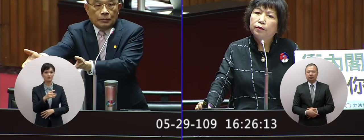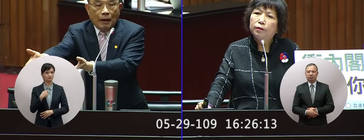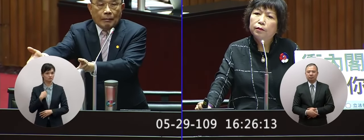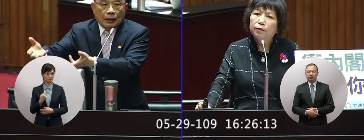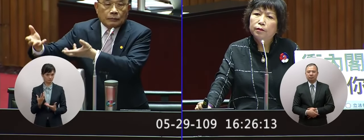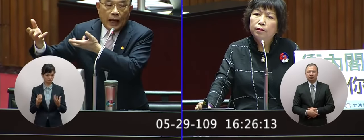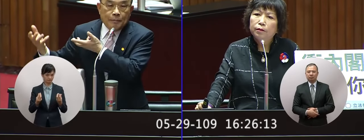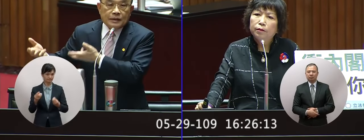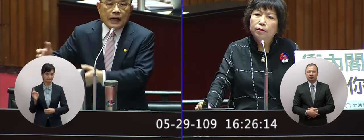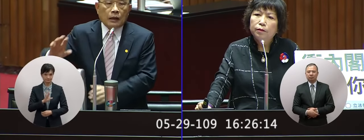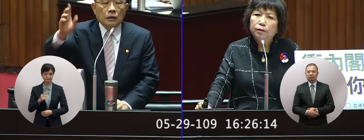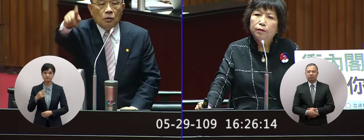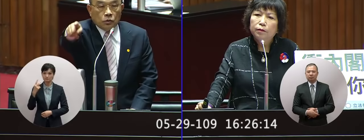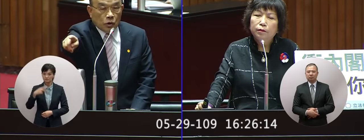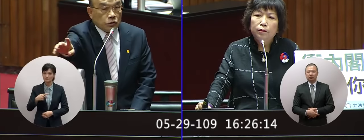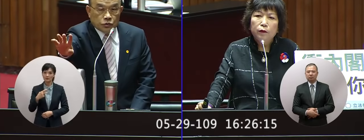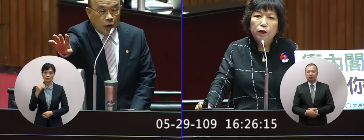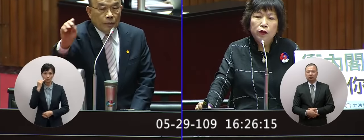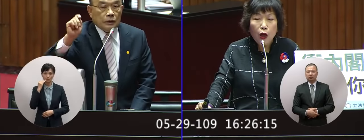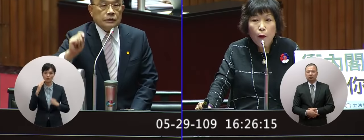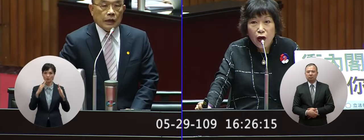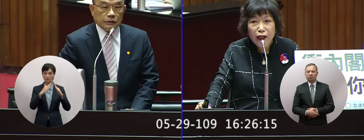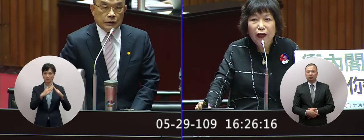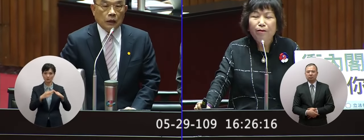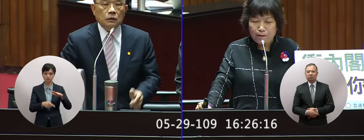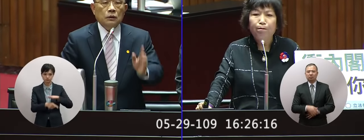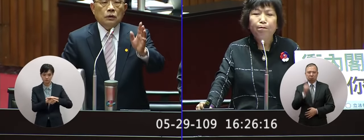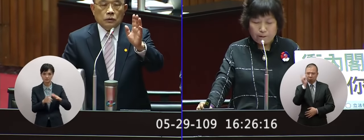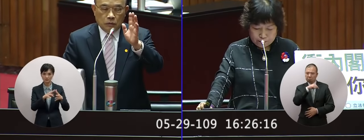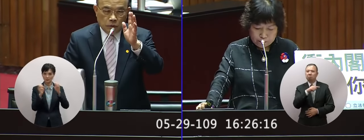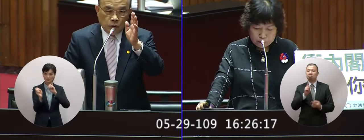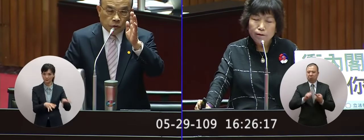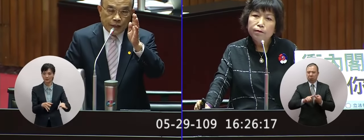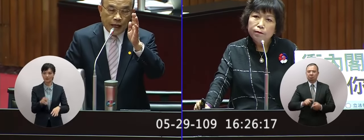警察去帮忙抬冰箱。我说绝不能， 不可以。